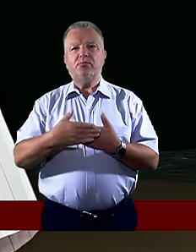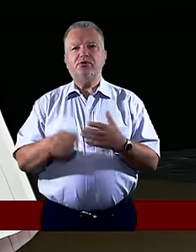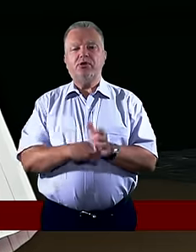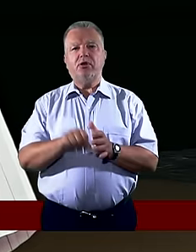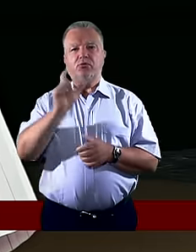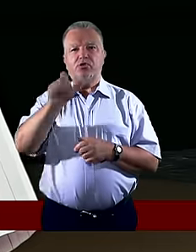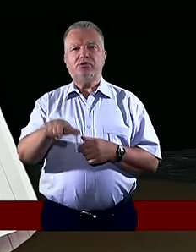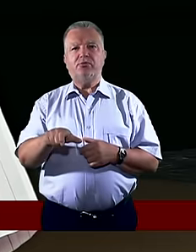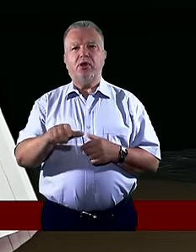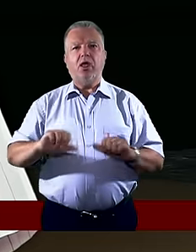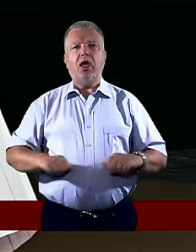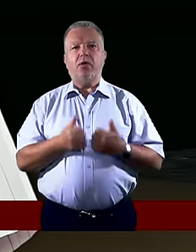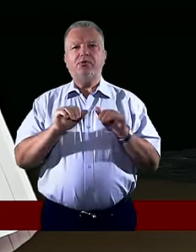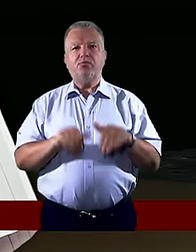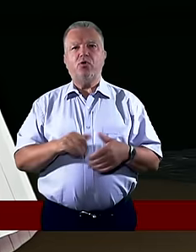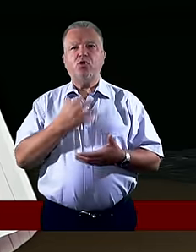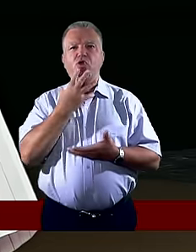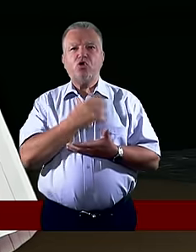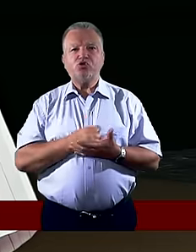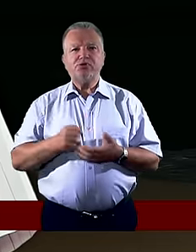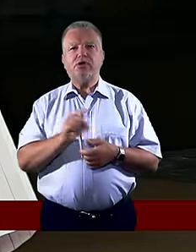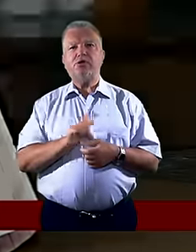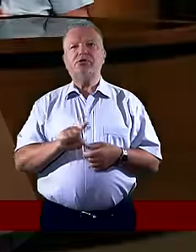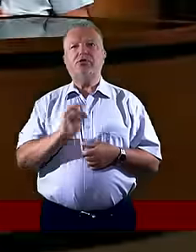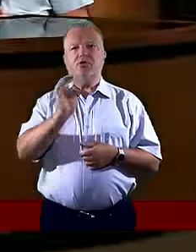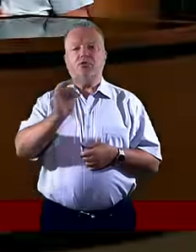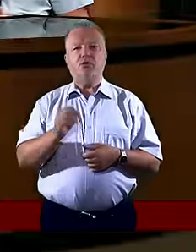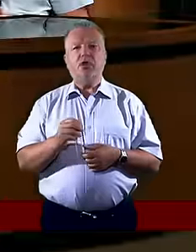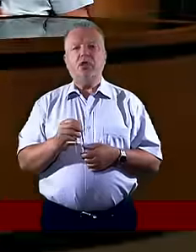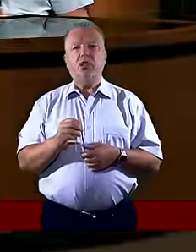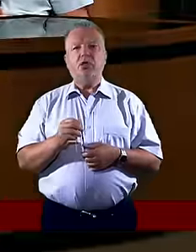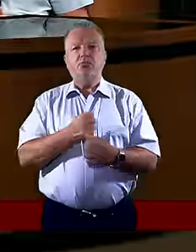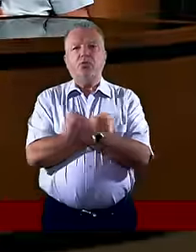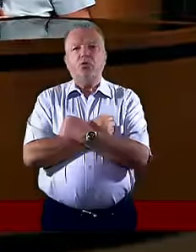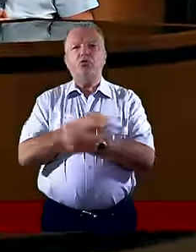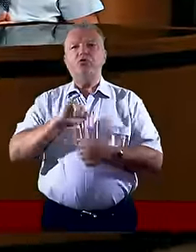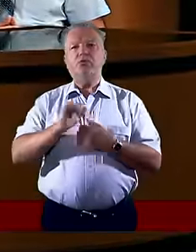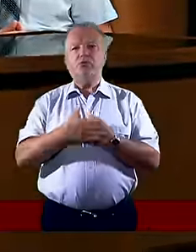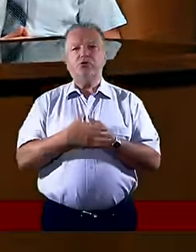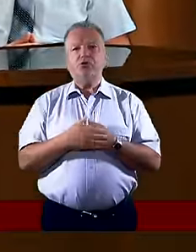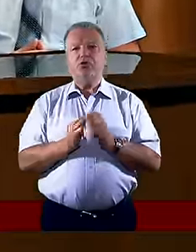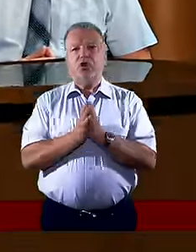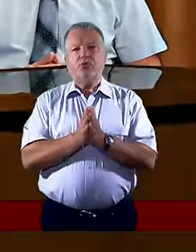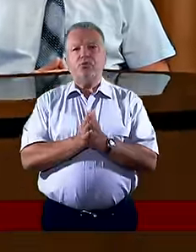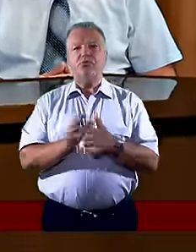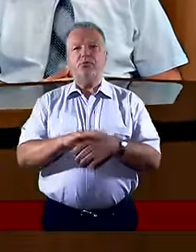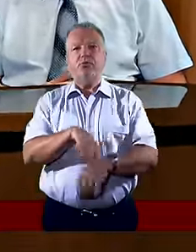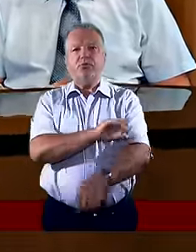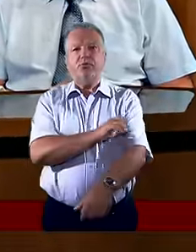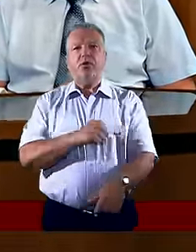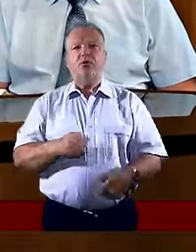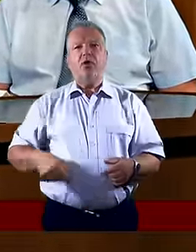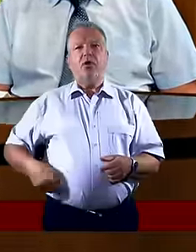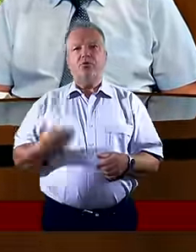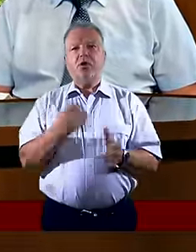Ciebie i abyśmy mogli korzystać z Twojej miłości i bliskości. Prosimy o to wszystko w imię naszego Pana